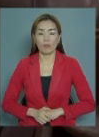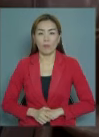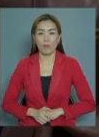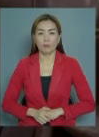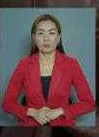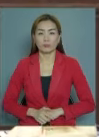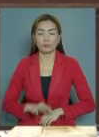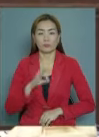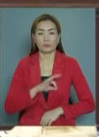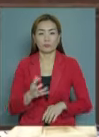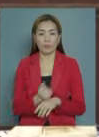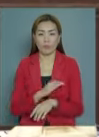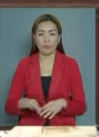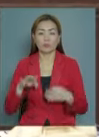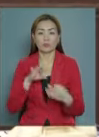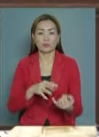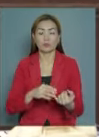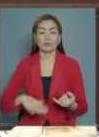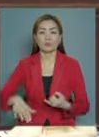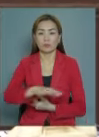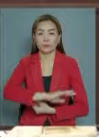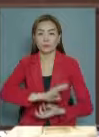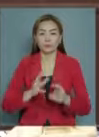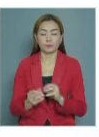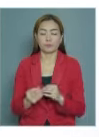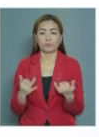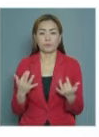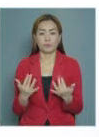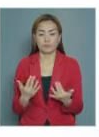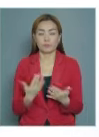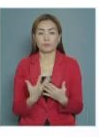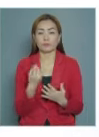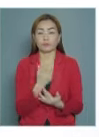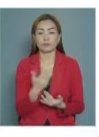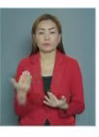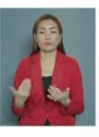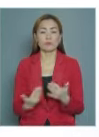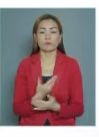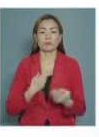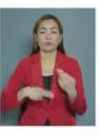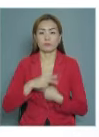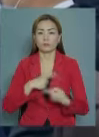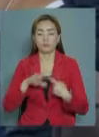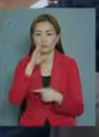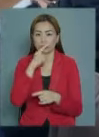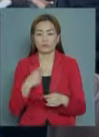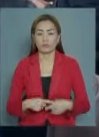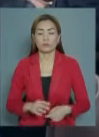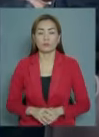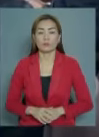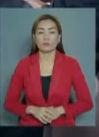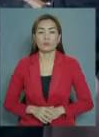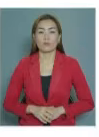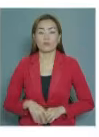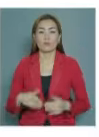пайдаланбай отырған бос жатқан жайылымдардың жалпы көлемі қанша және оларды қайтарып алудың мүмкіндігі қандай? Ғарыштық